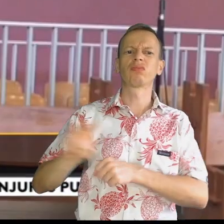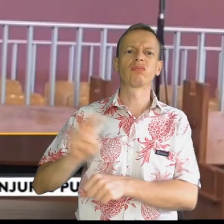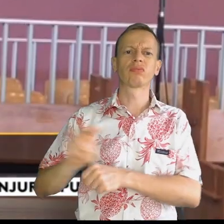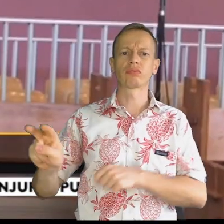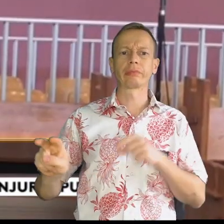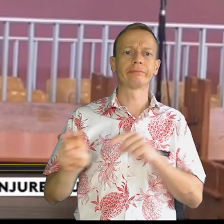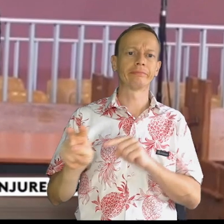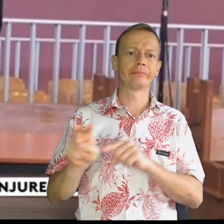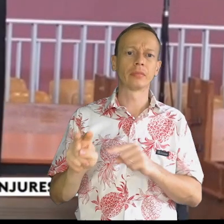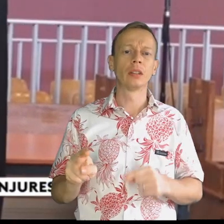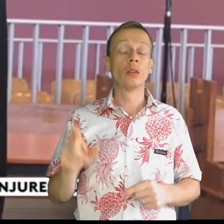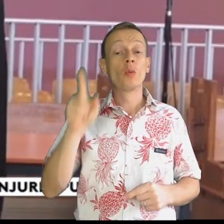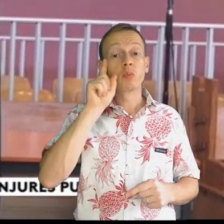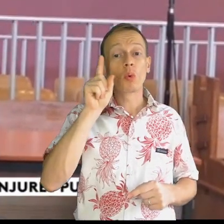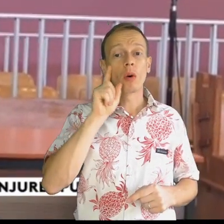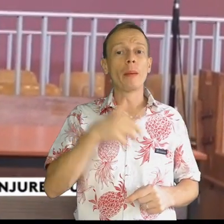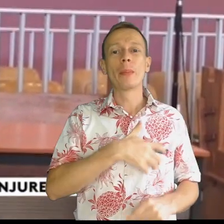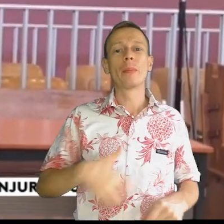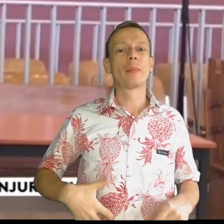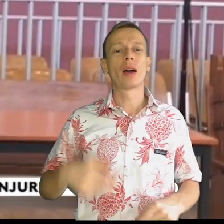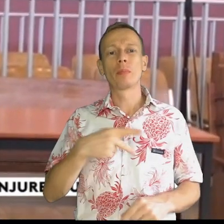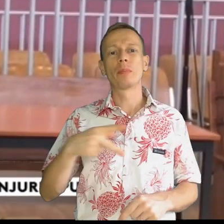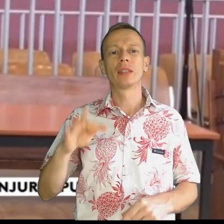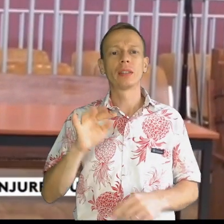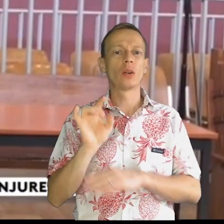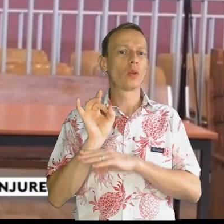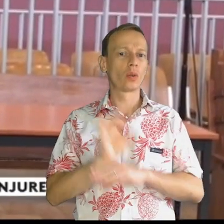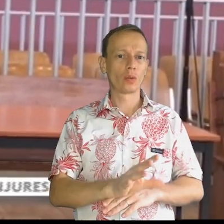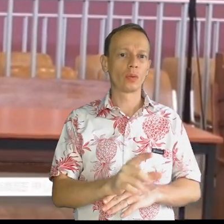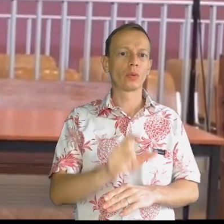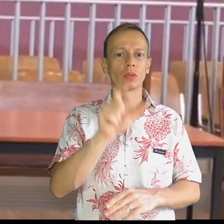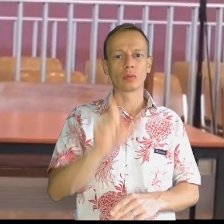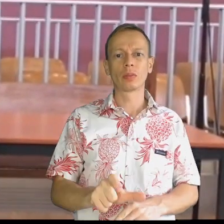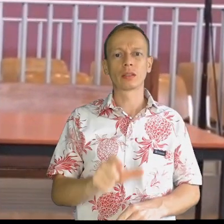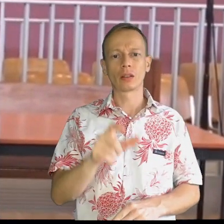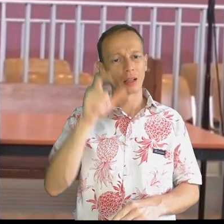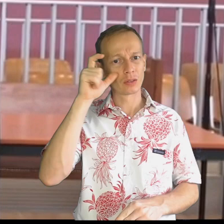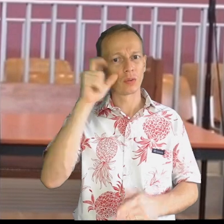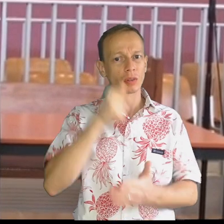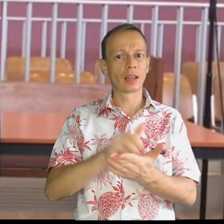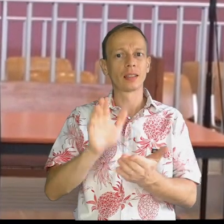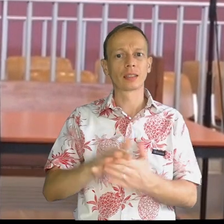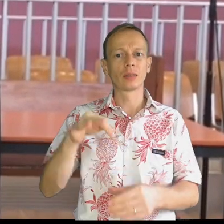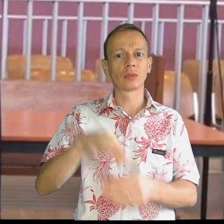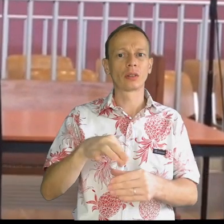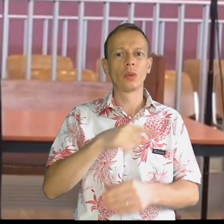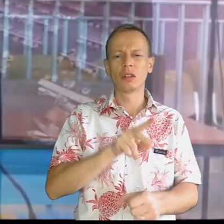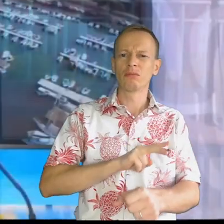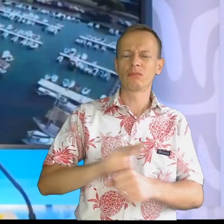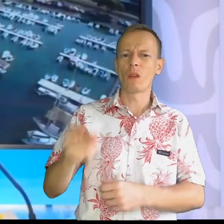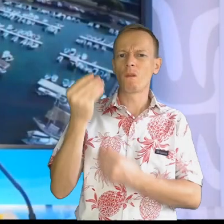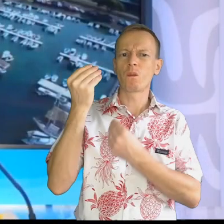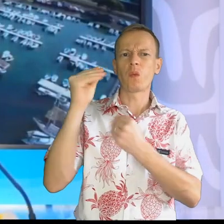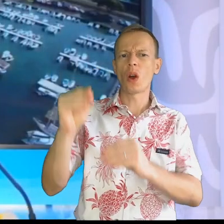avoir proféré des injures à son égard. En cause, le refus du maire de Papeete d'inscrire Gaston Floss au municipal. Il l'aurait